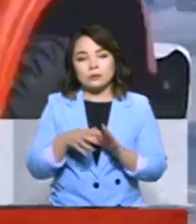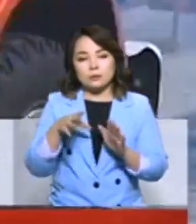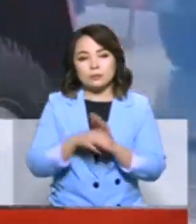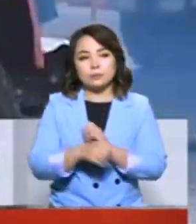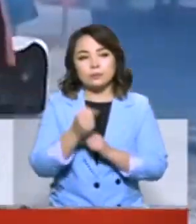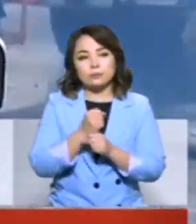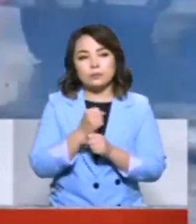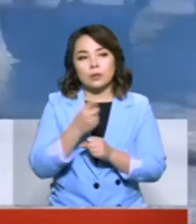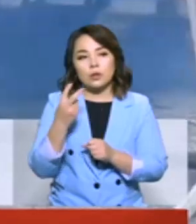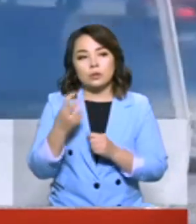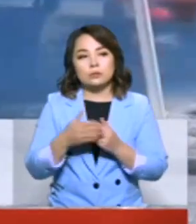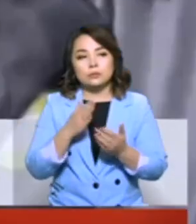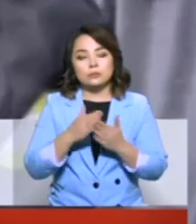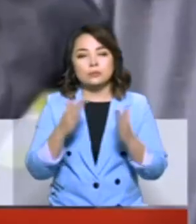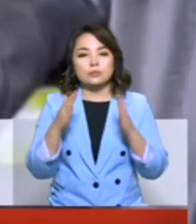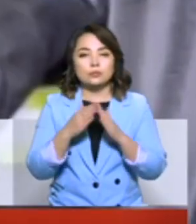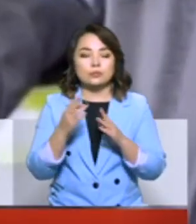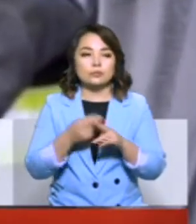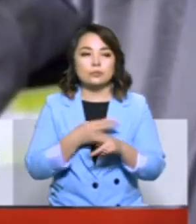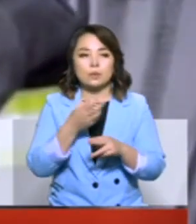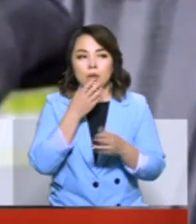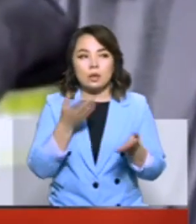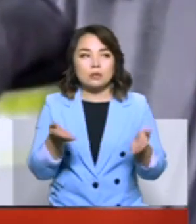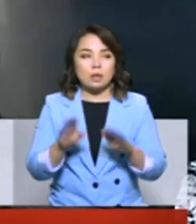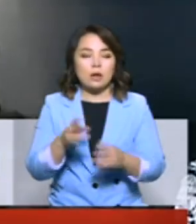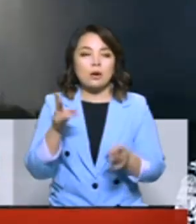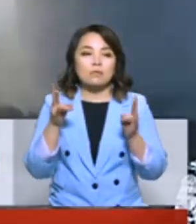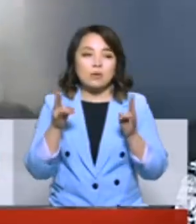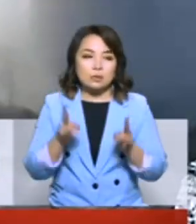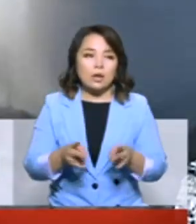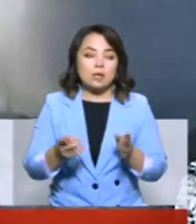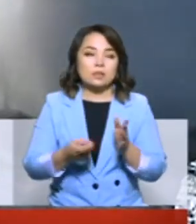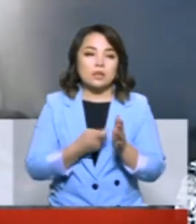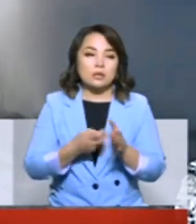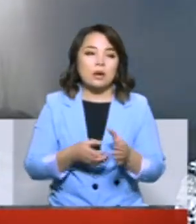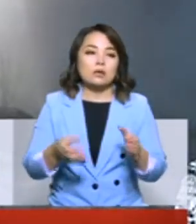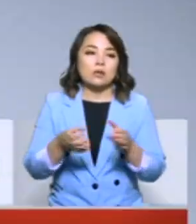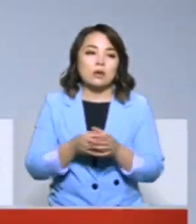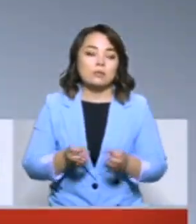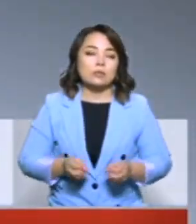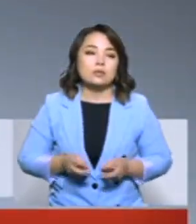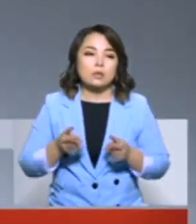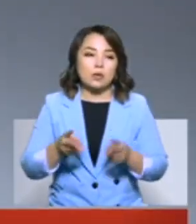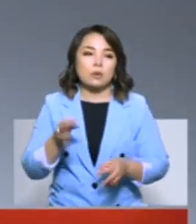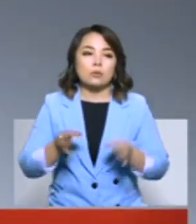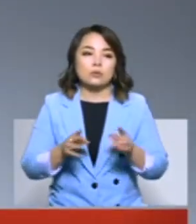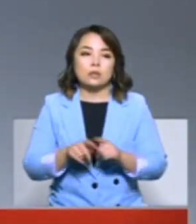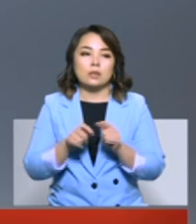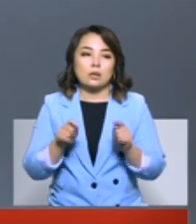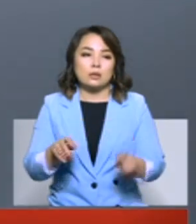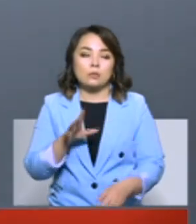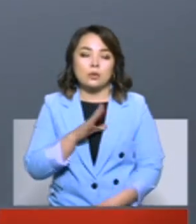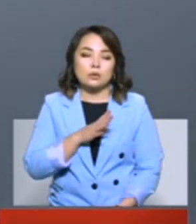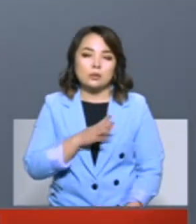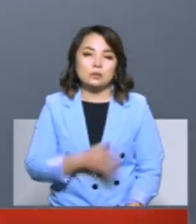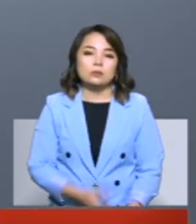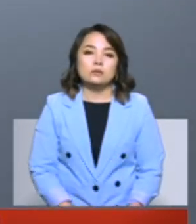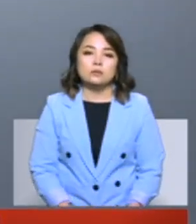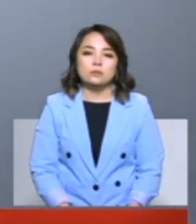енгізілді. 200-ден астам үй жылусыз отыр. Аварияға байланысты тергеу комитеті қылмыстық іс қозғады.